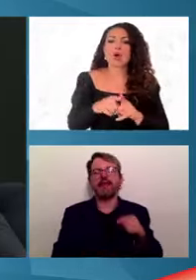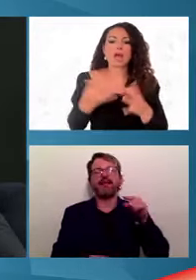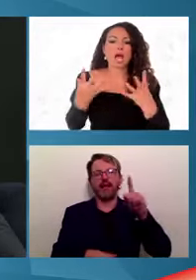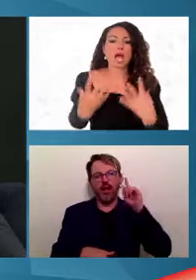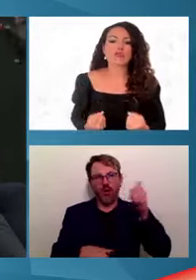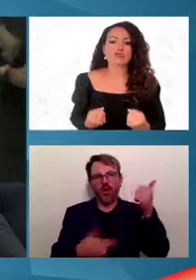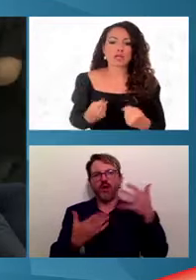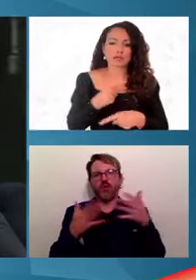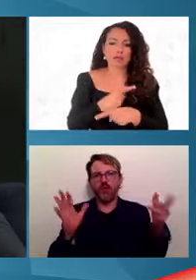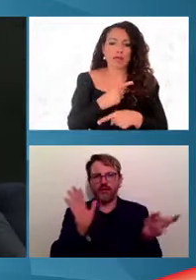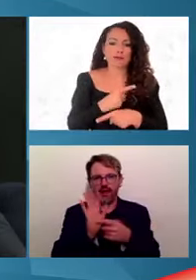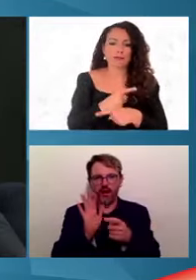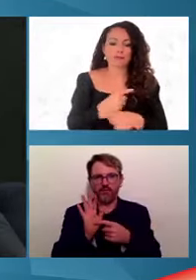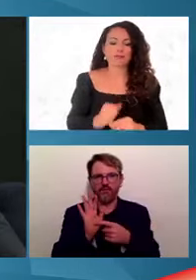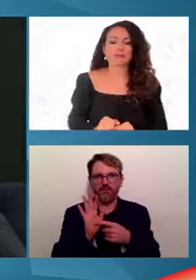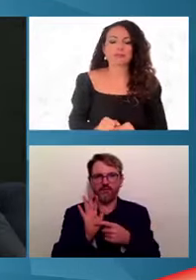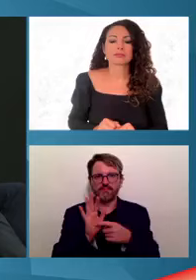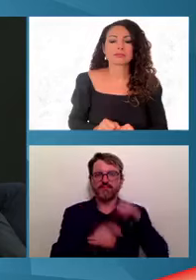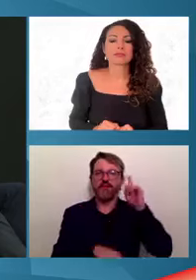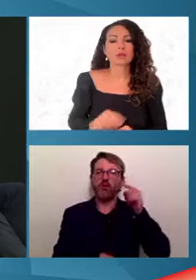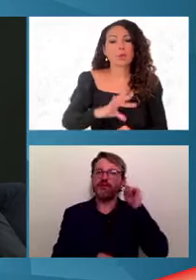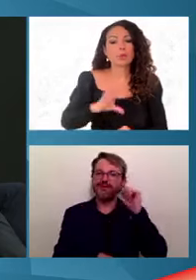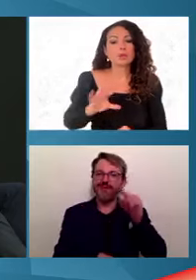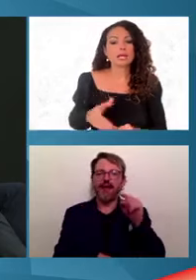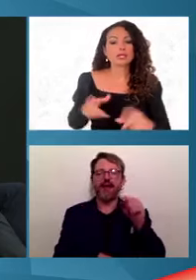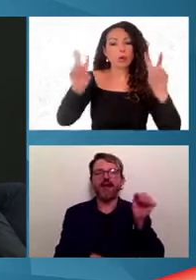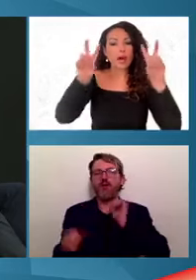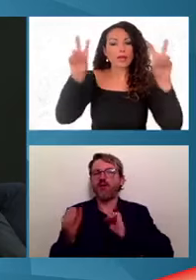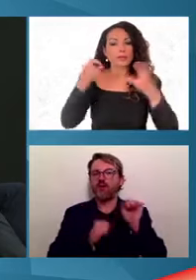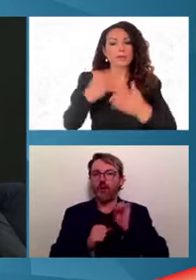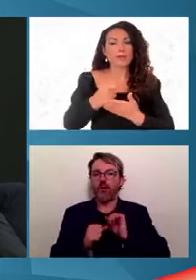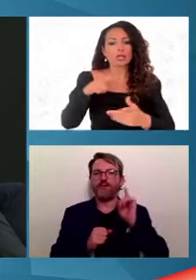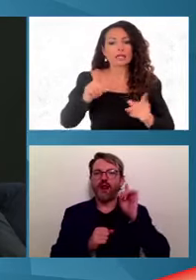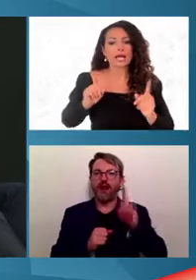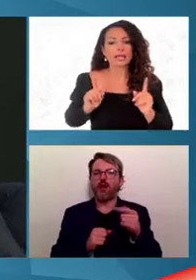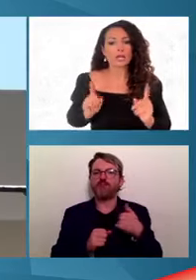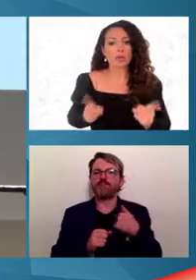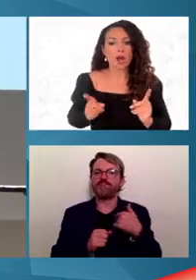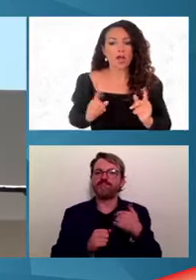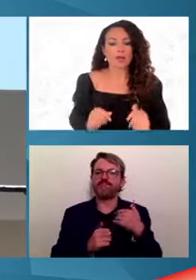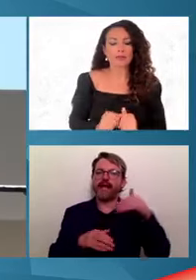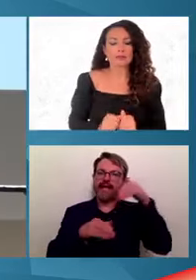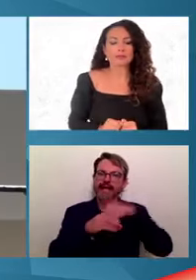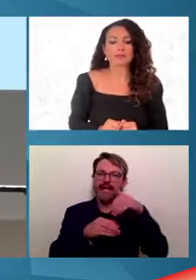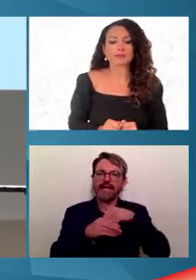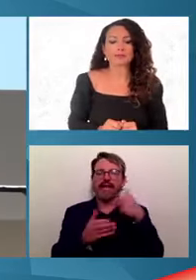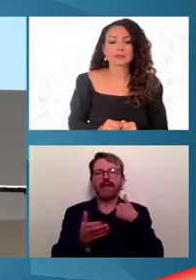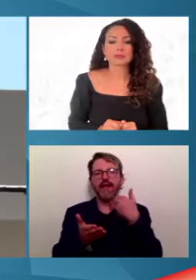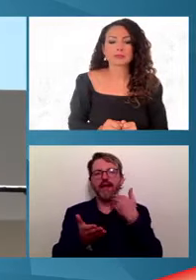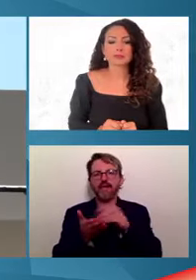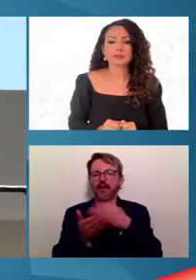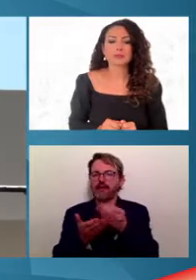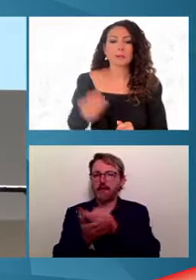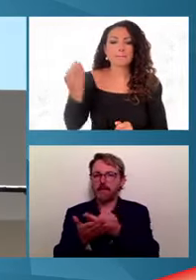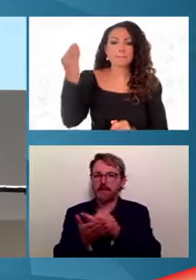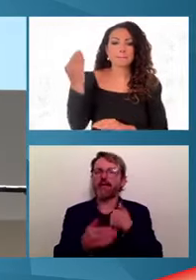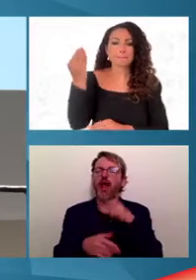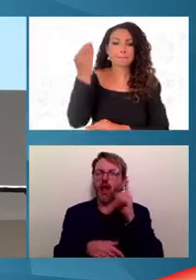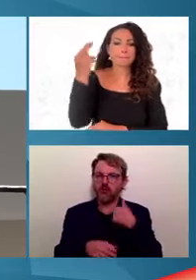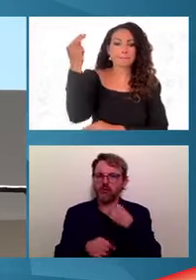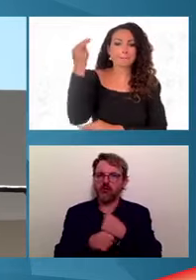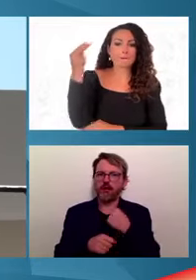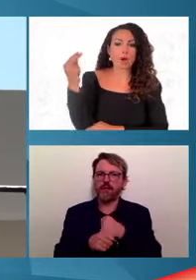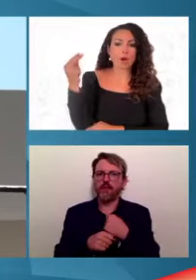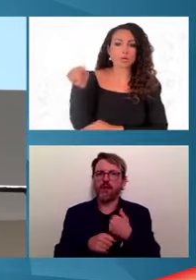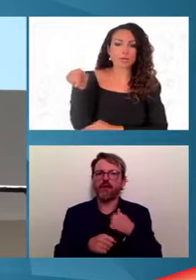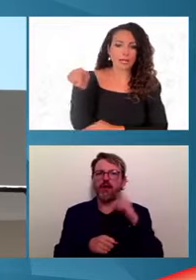Herausforderung. Auch da war es notwendig für mich, auch mich inhaltlich weiterzubilden und ich habe das auch gemacht. Ich bin auch nach